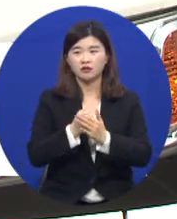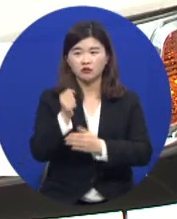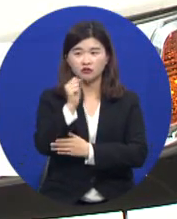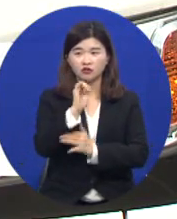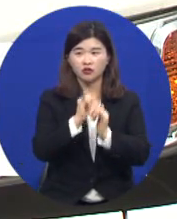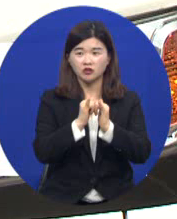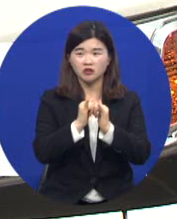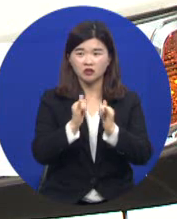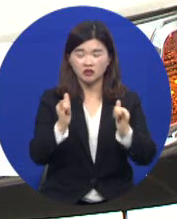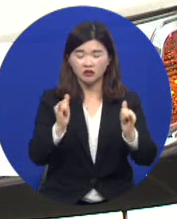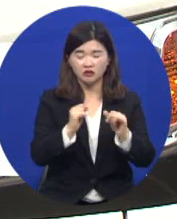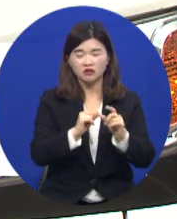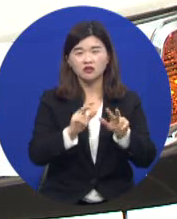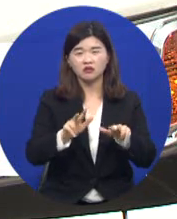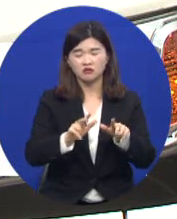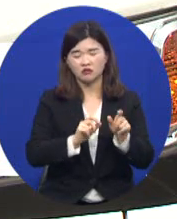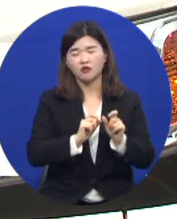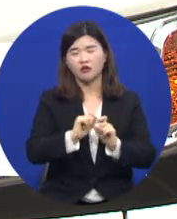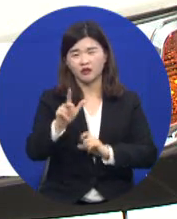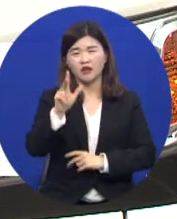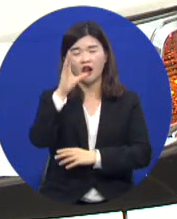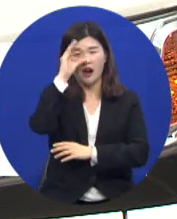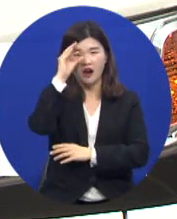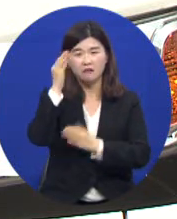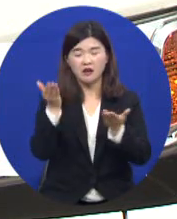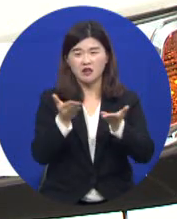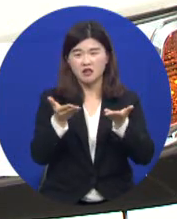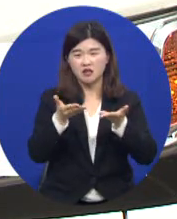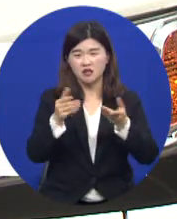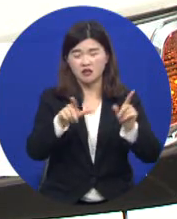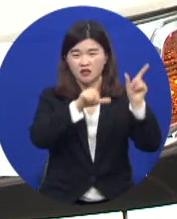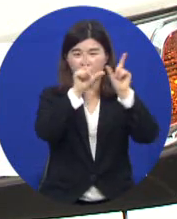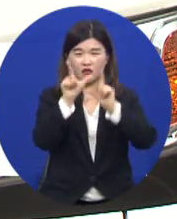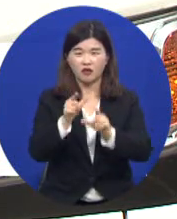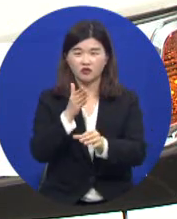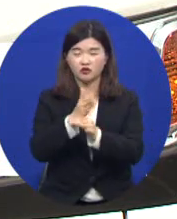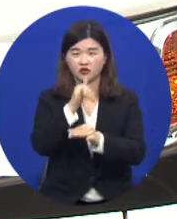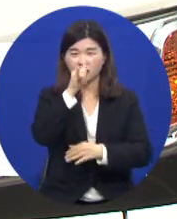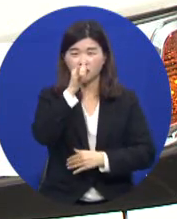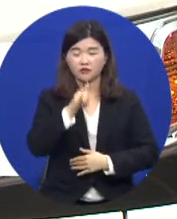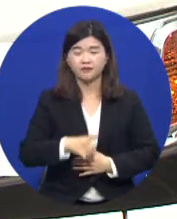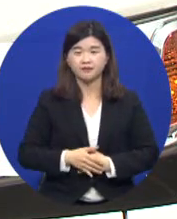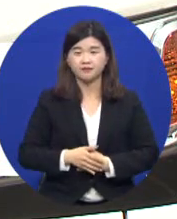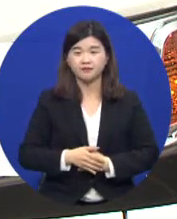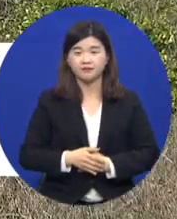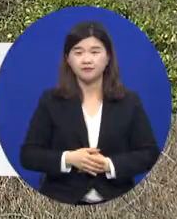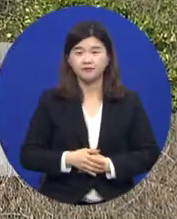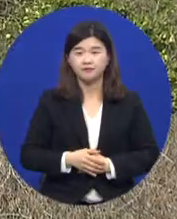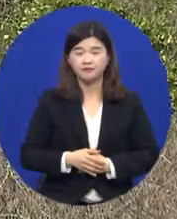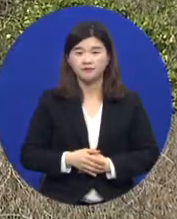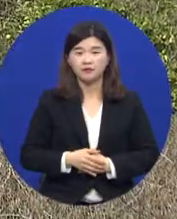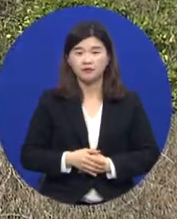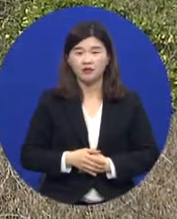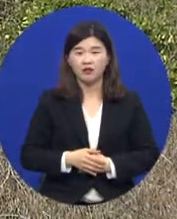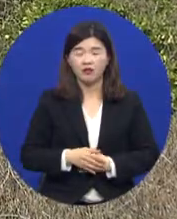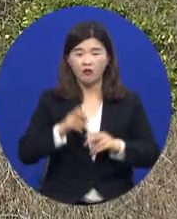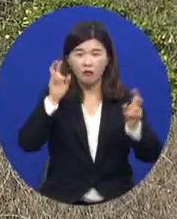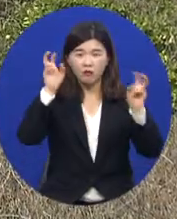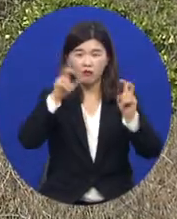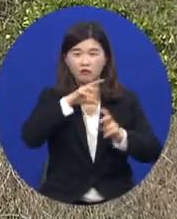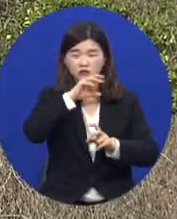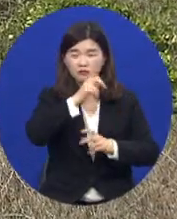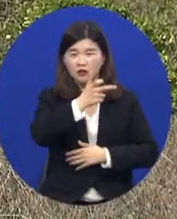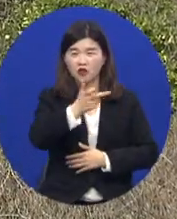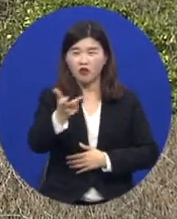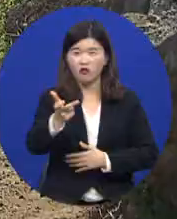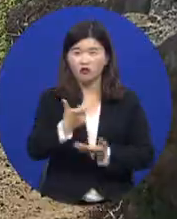보니까 기사들은 지금 다들 알바 생활로 지금 다 생활을 하고 있습니다. 업계의 불만이